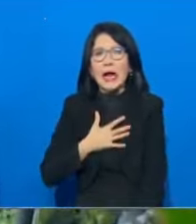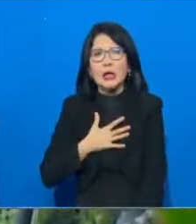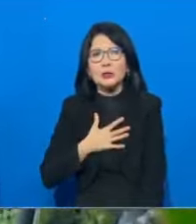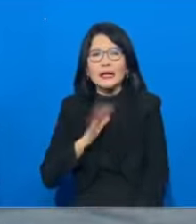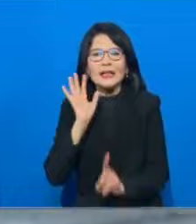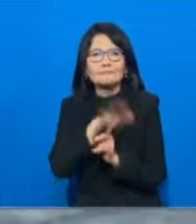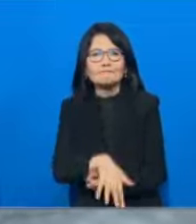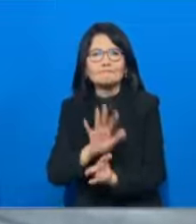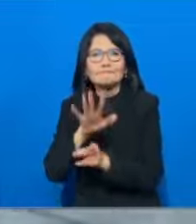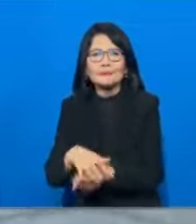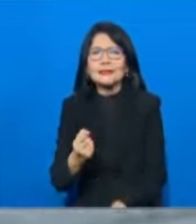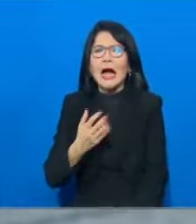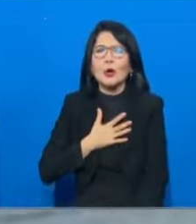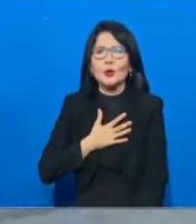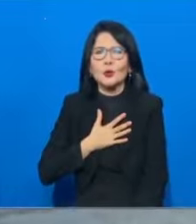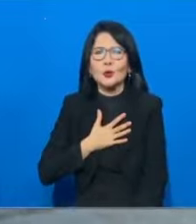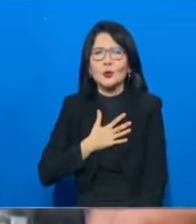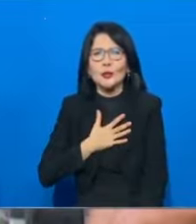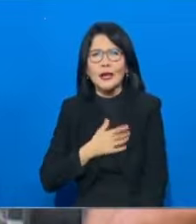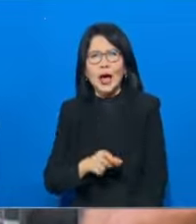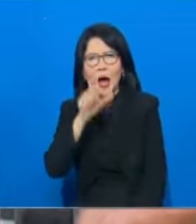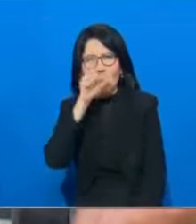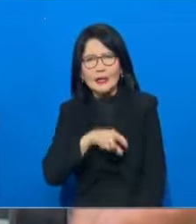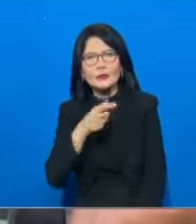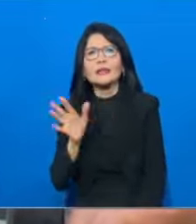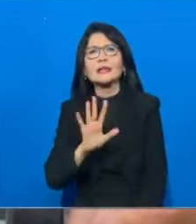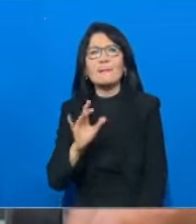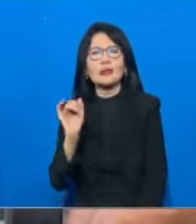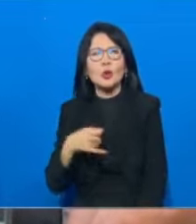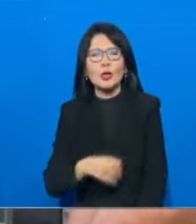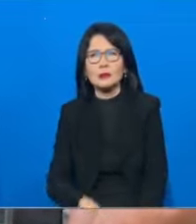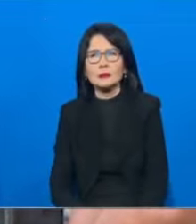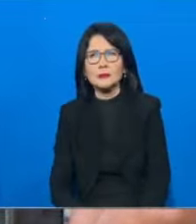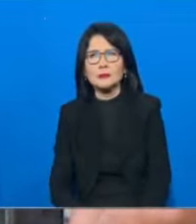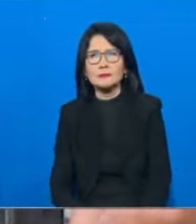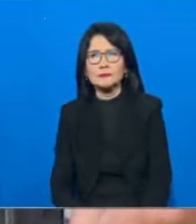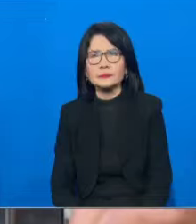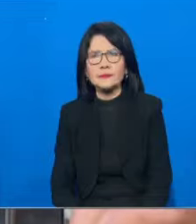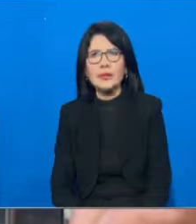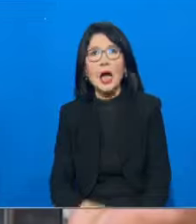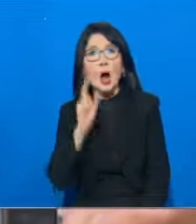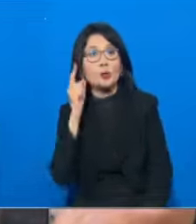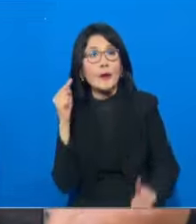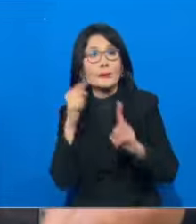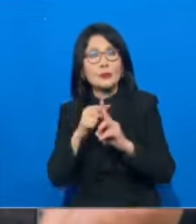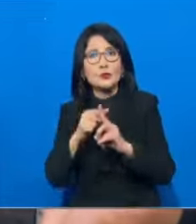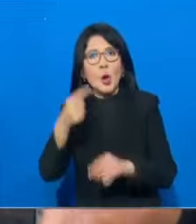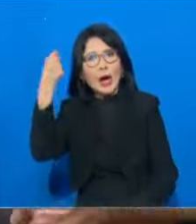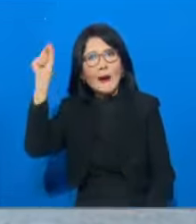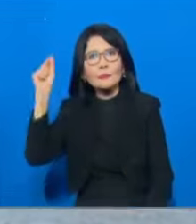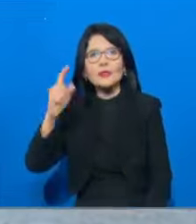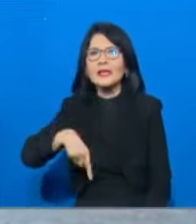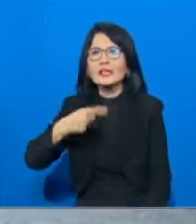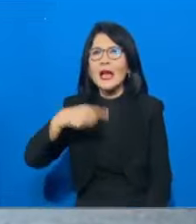diskriminasi yang ternyata pandangan buruk itu tidak benar untuk menuju kampus sehari-hari